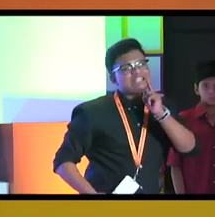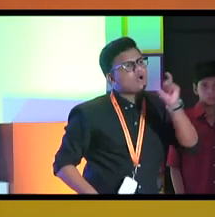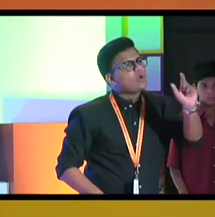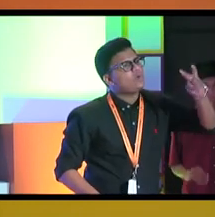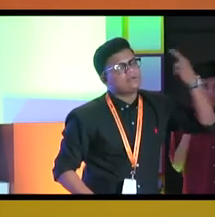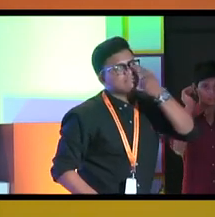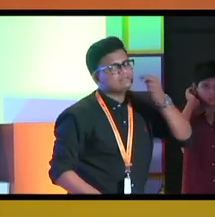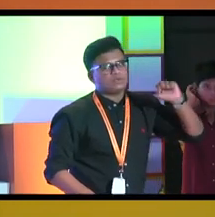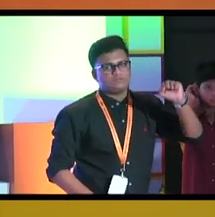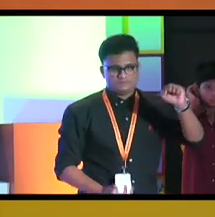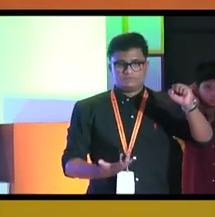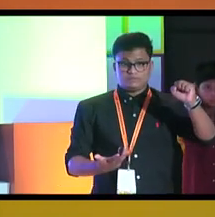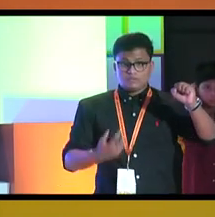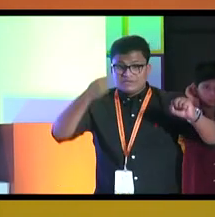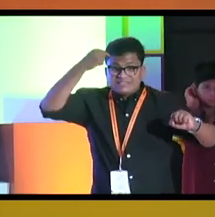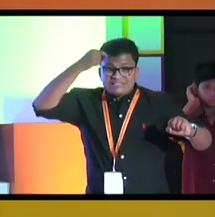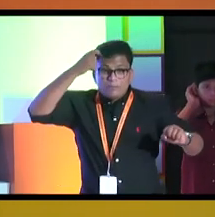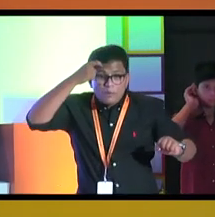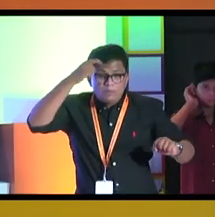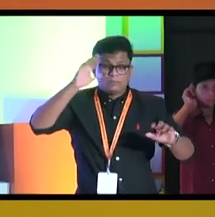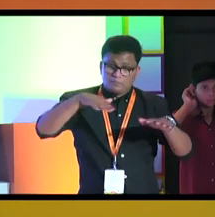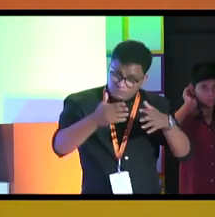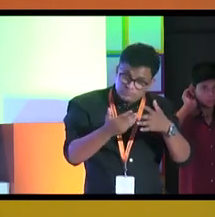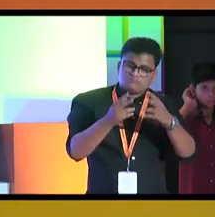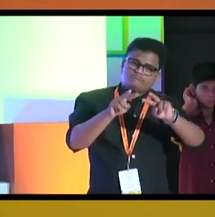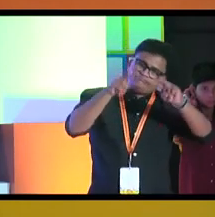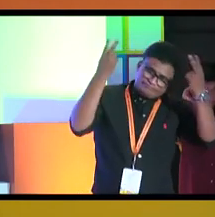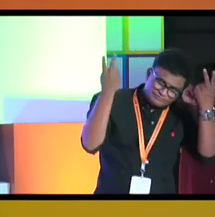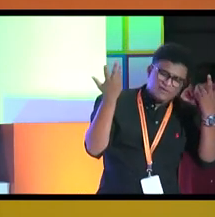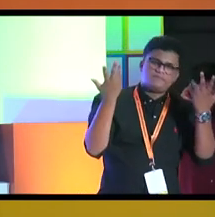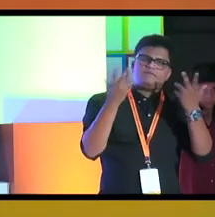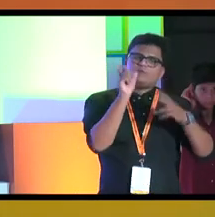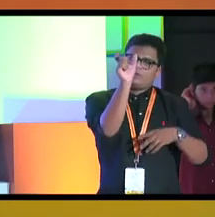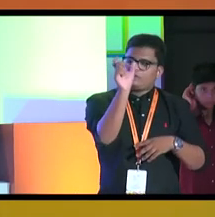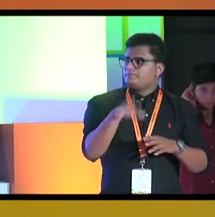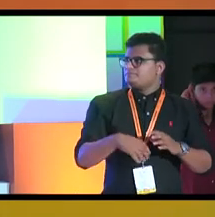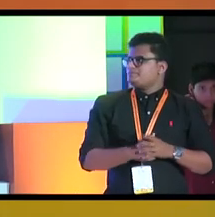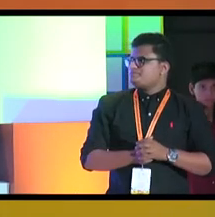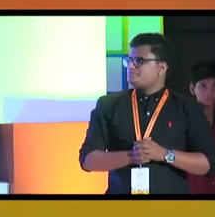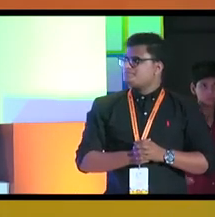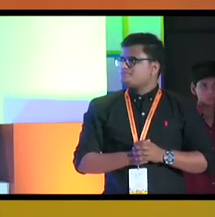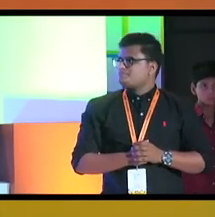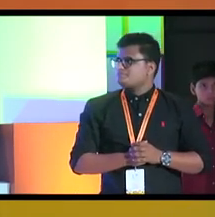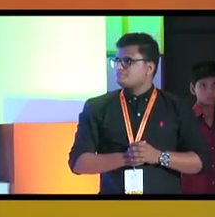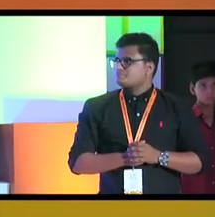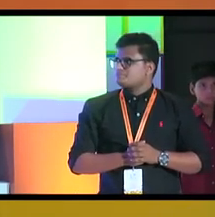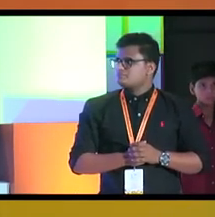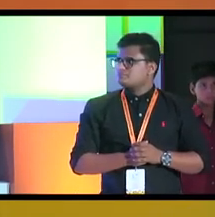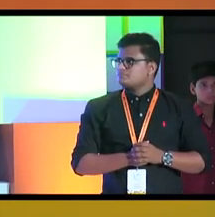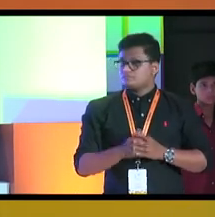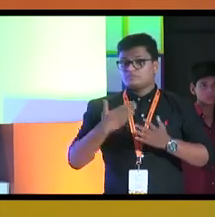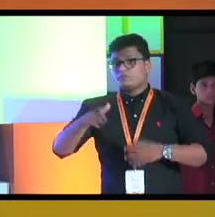hai shravan badhit, aur mentally challenged aur multiple disabled ko manasik viklang aur bahu viklang. Ye